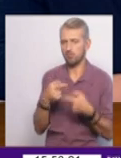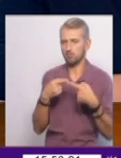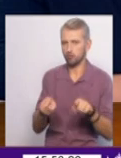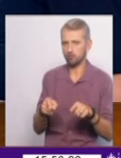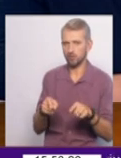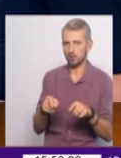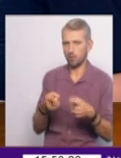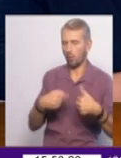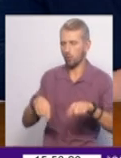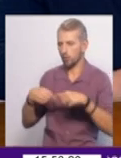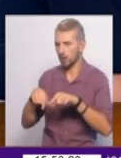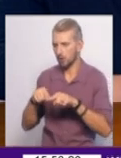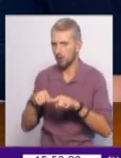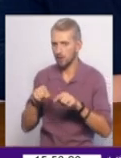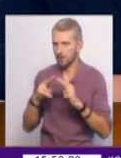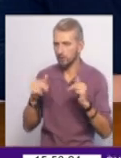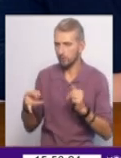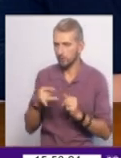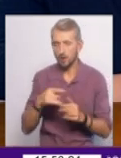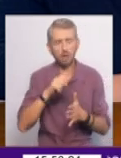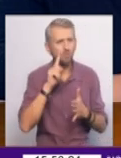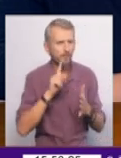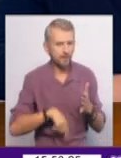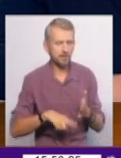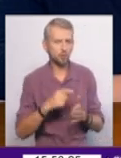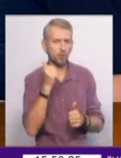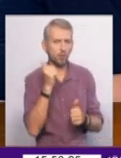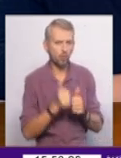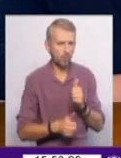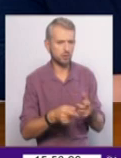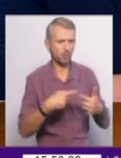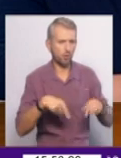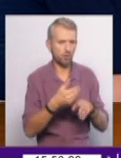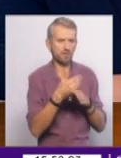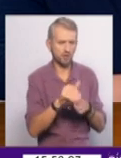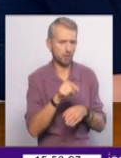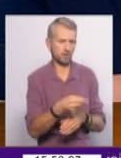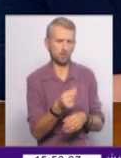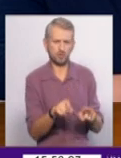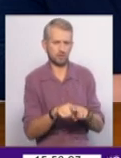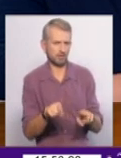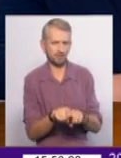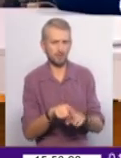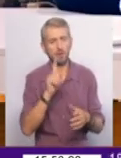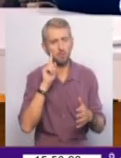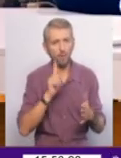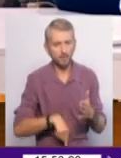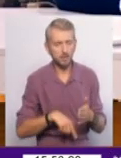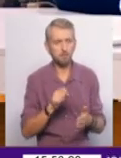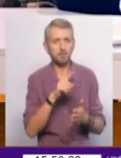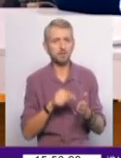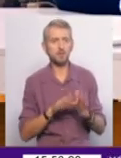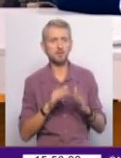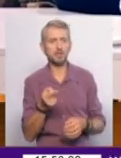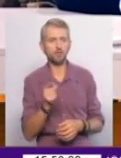інші округи, повірте, навіть у Дніпровському районі. Повірте, що на кожний округ виділяються ці кошти, повірте, що… І питання тільки в